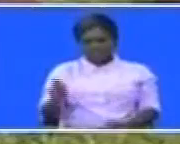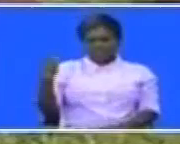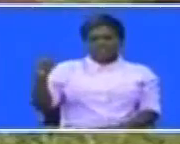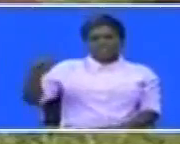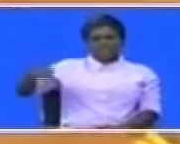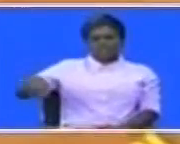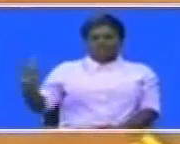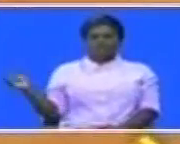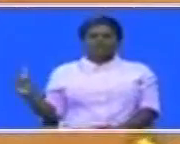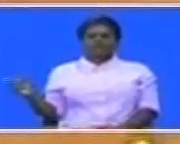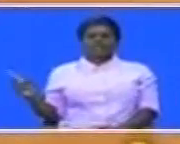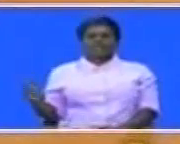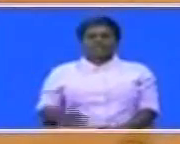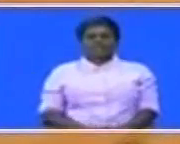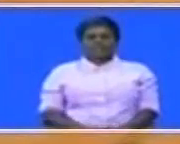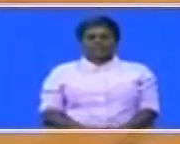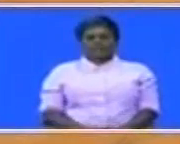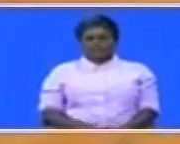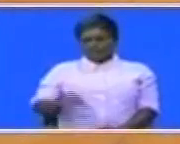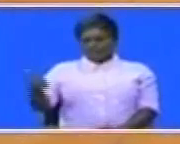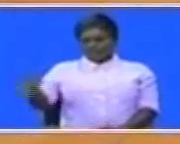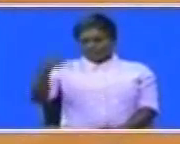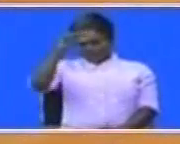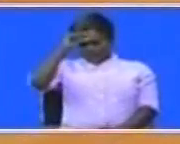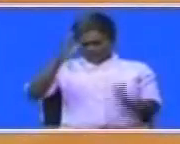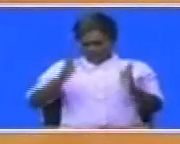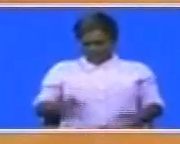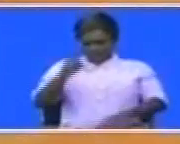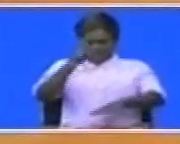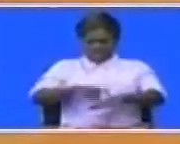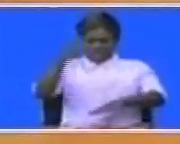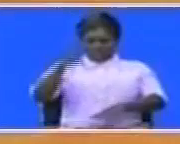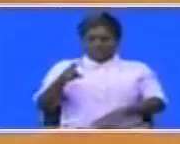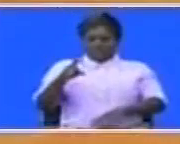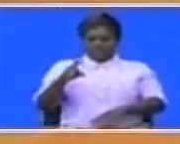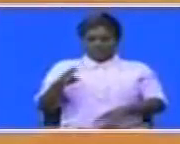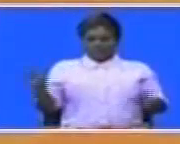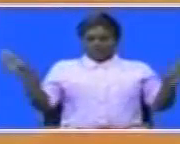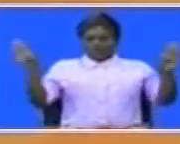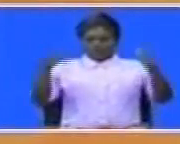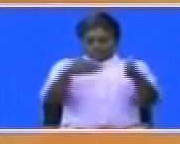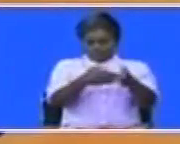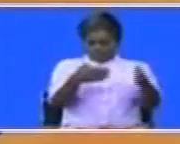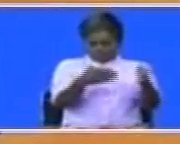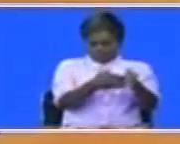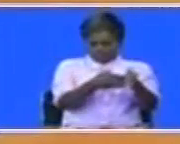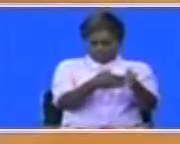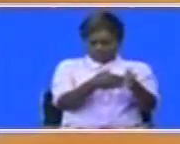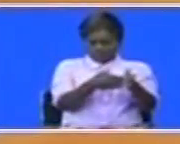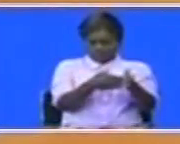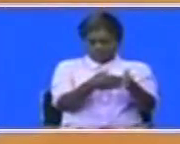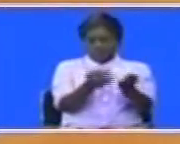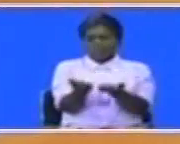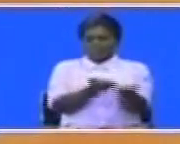Leo, Nairobi. Kwingineko, gavana wa kaunti ya Embu Martin Wambora amepiga marufuku ya kuuzwa kwa buni au